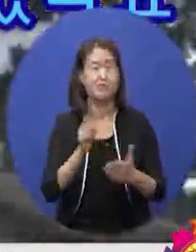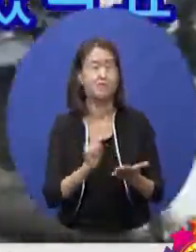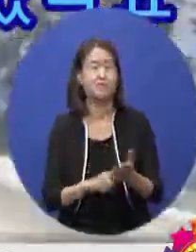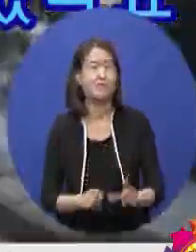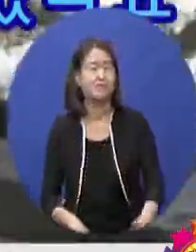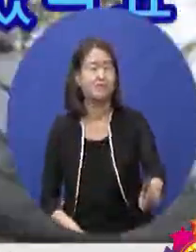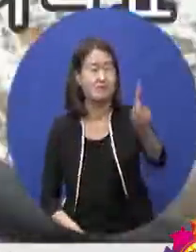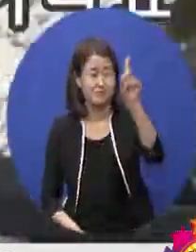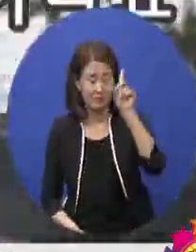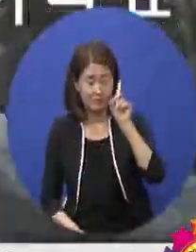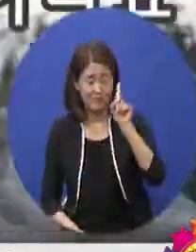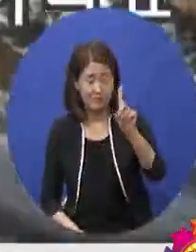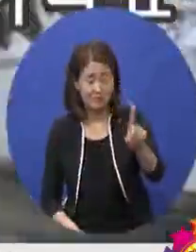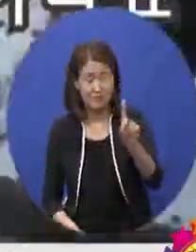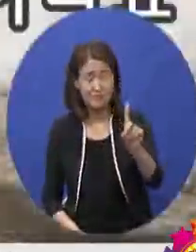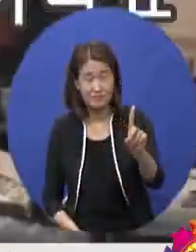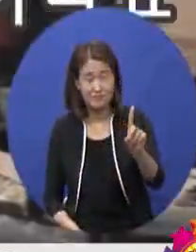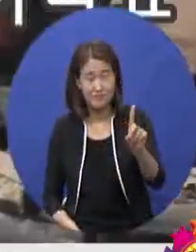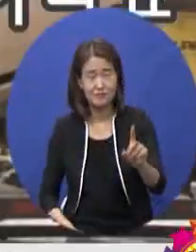마음은 아나요?